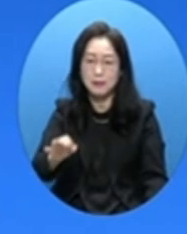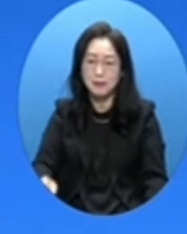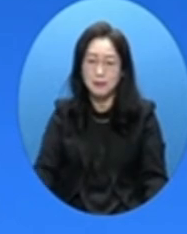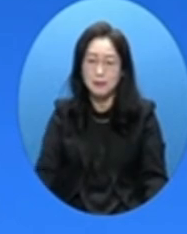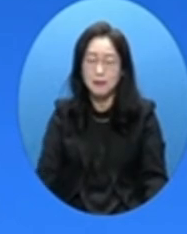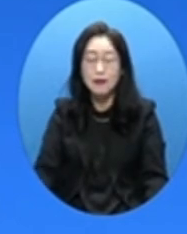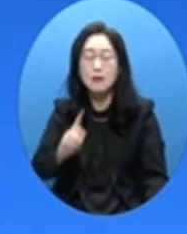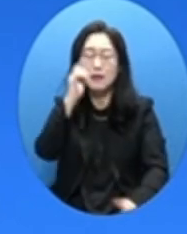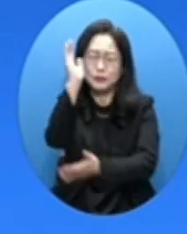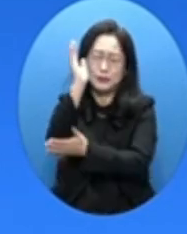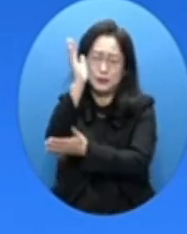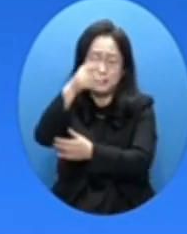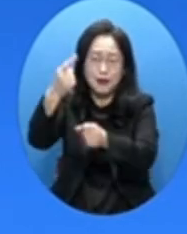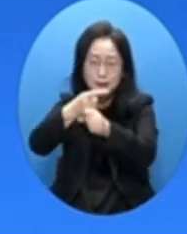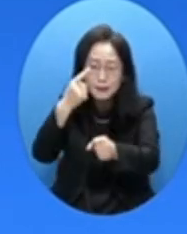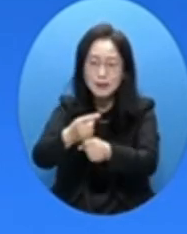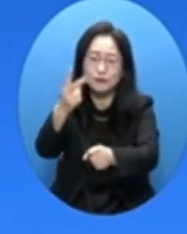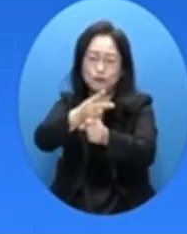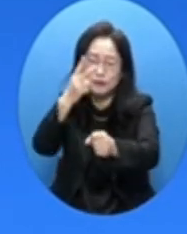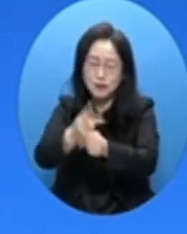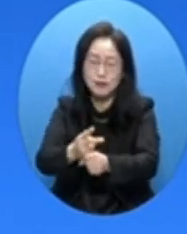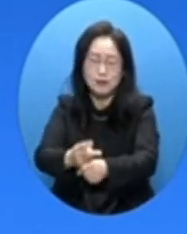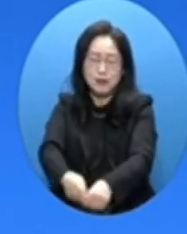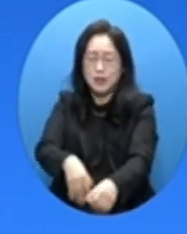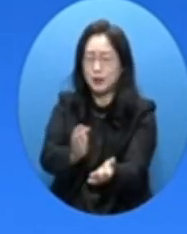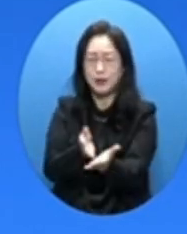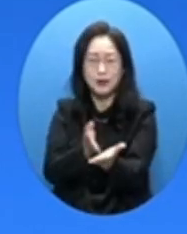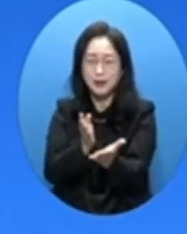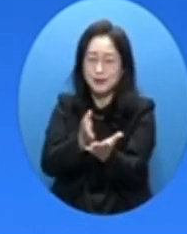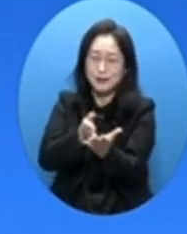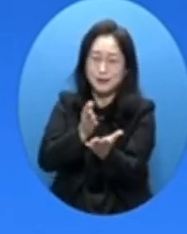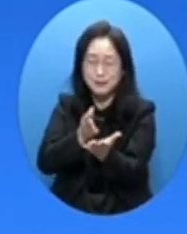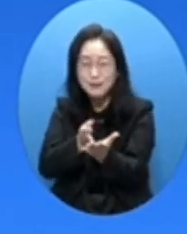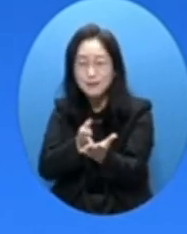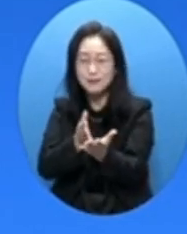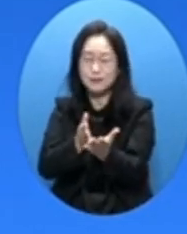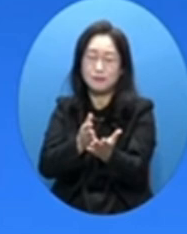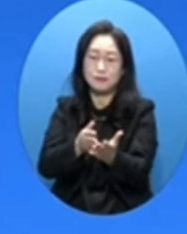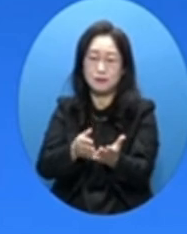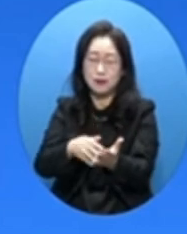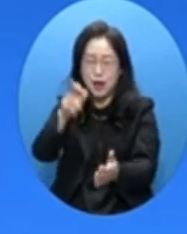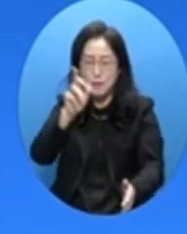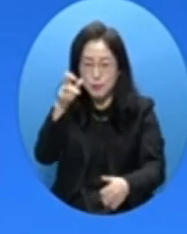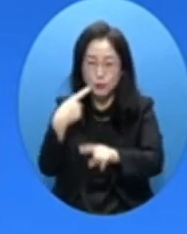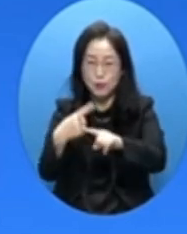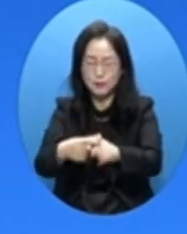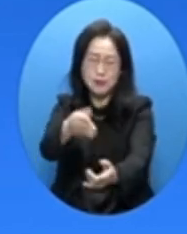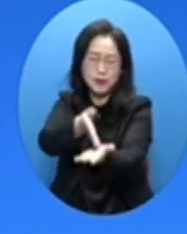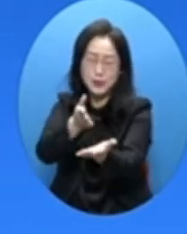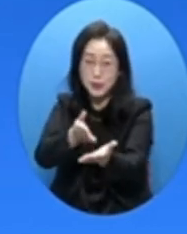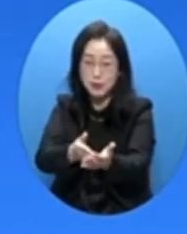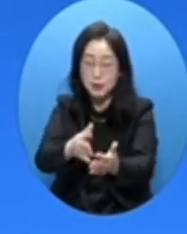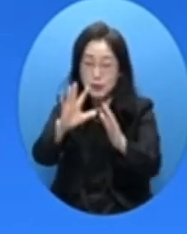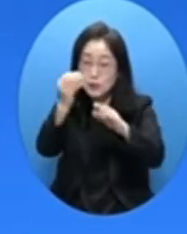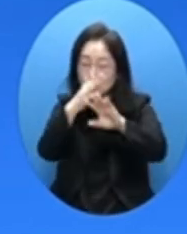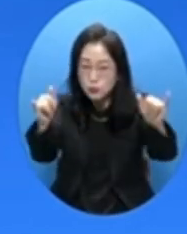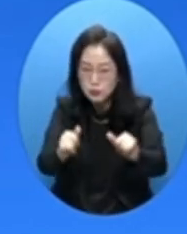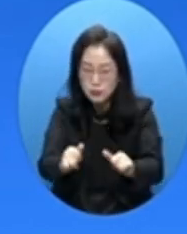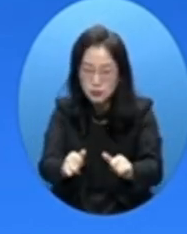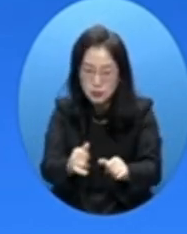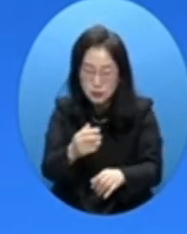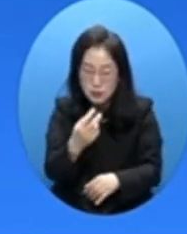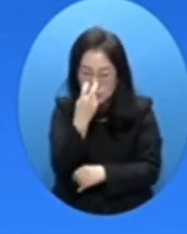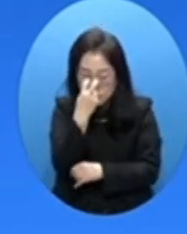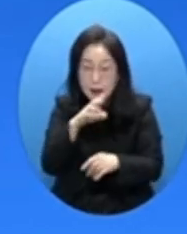설교를 1시간 2시간을 그냥 그 빠른 목소리로 설교를 속삭으로 쏘아대도 한성도 움직여야 할 것 같아서 숨을 죽이고